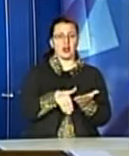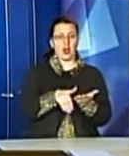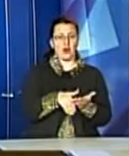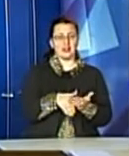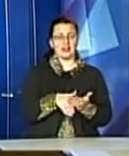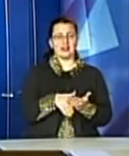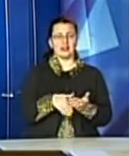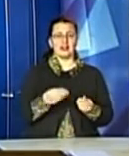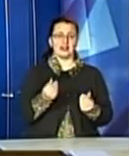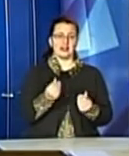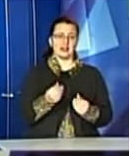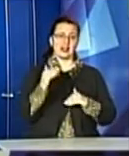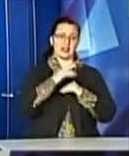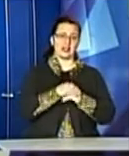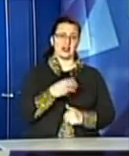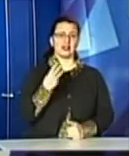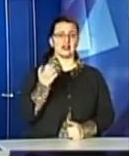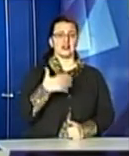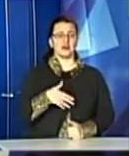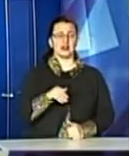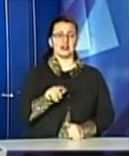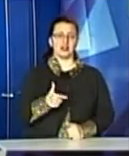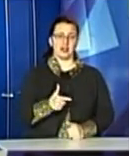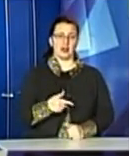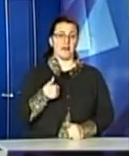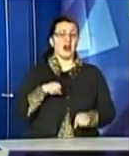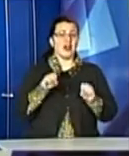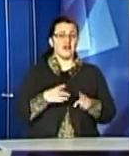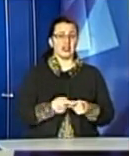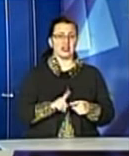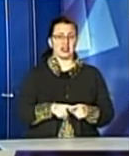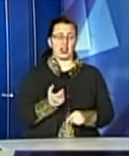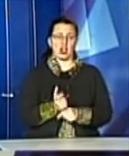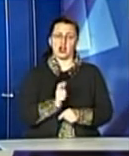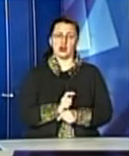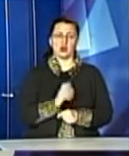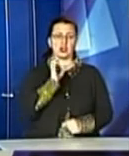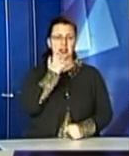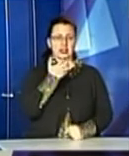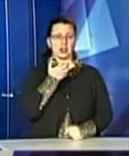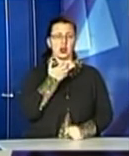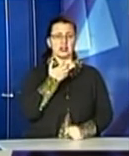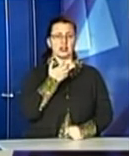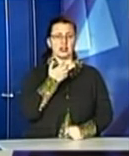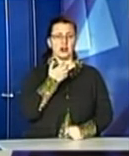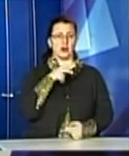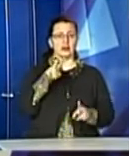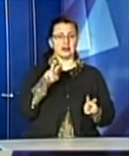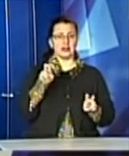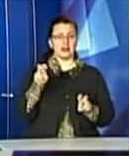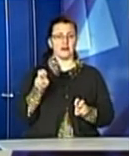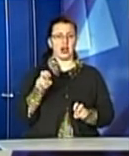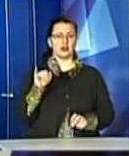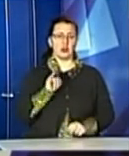гривень. Ми вирішили цей досить серйозний, та досить серйозну тематику